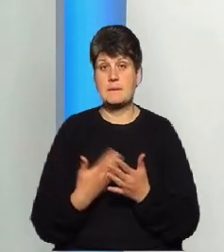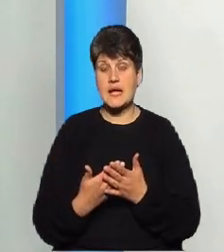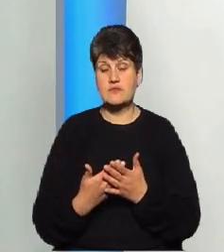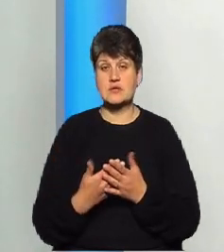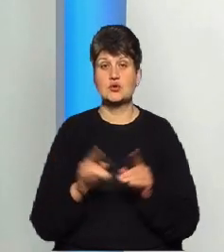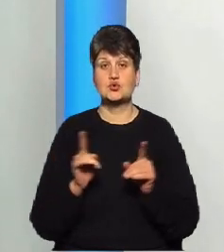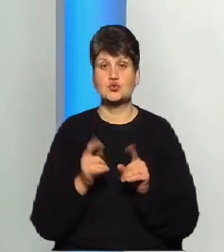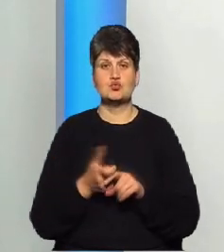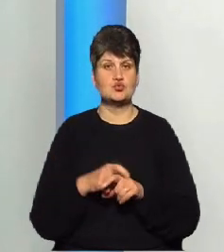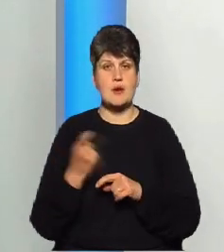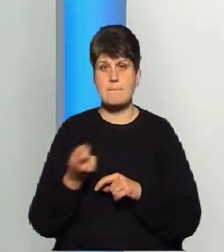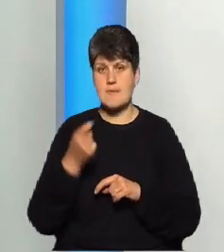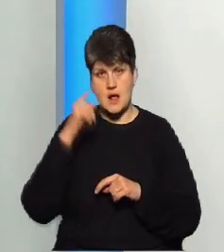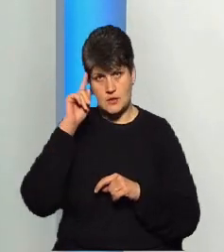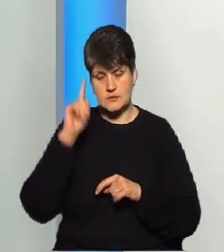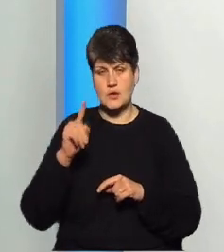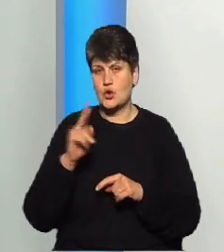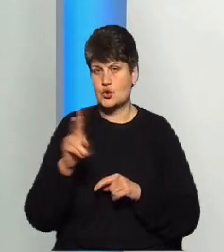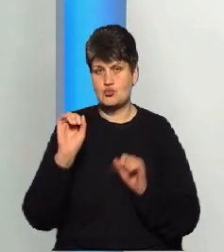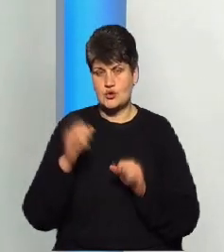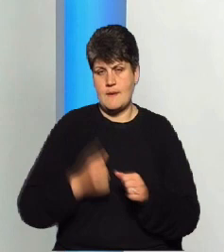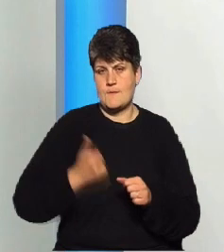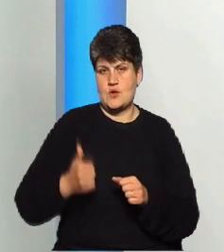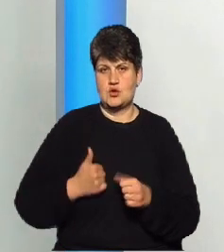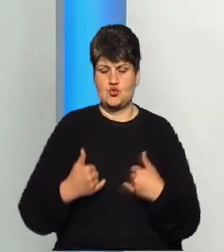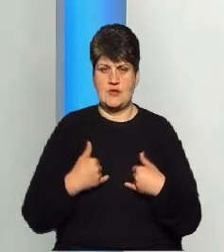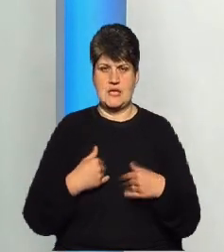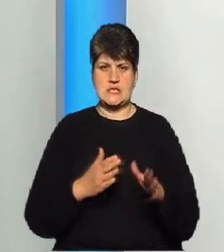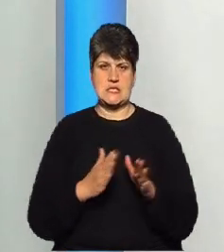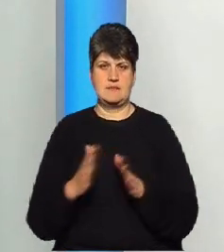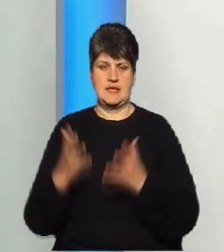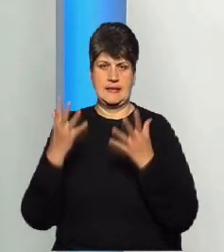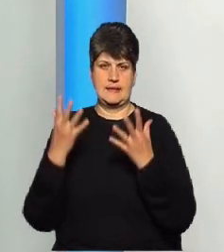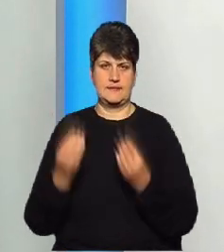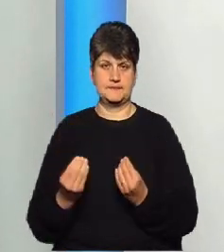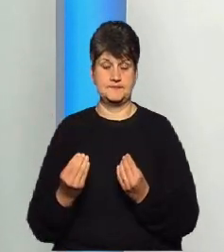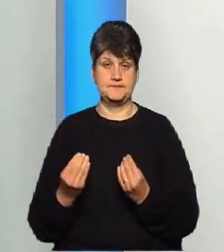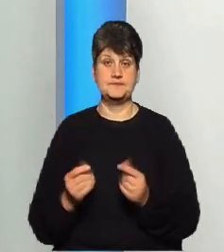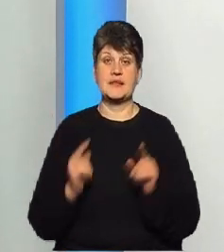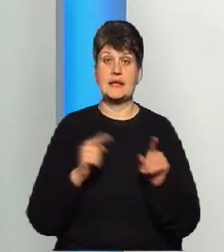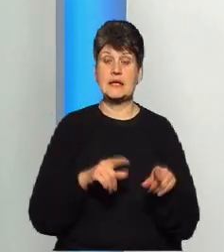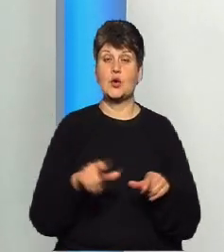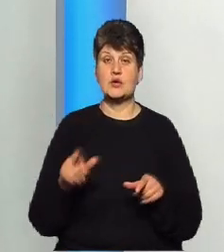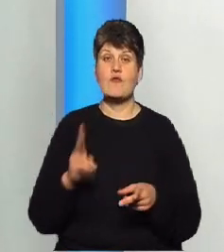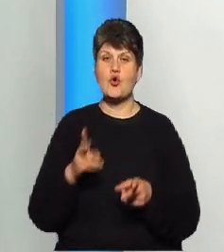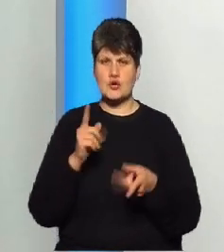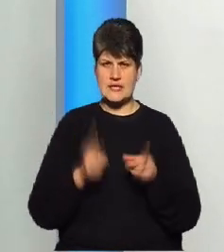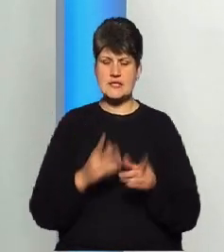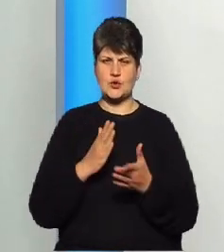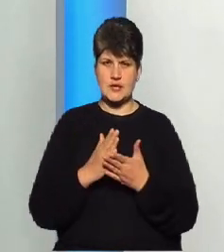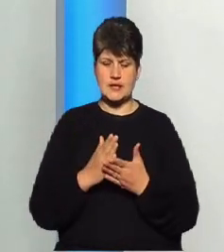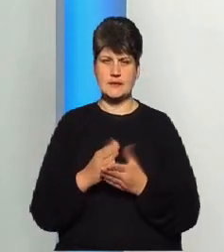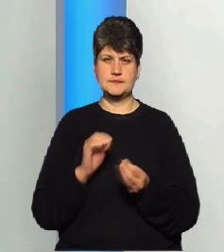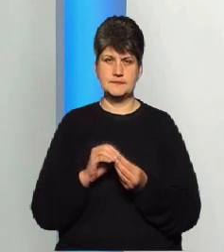можуть похвалитися тим, що в нас отакий от стабільний режим дня. Для тих людей, дійсно, в кого є стабільний режим дня, то,